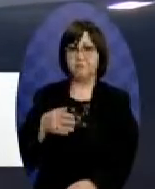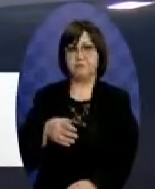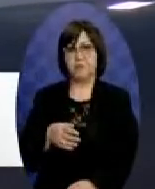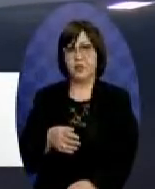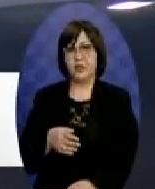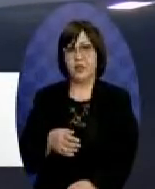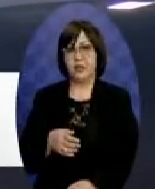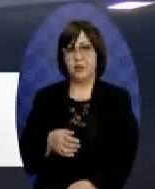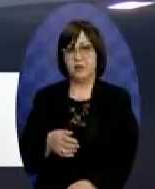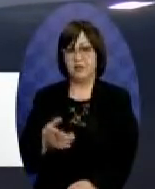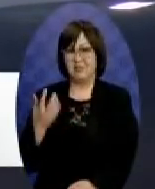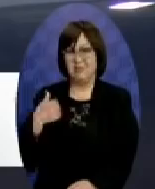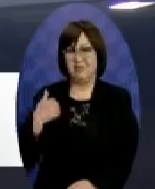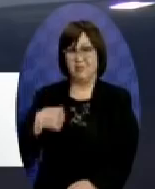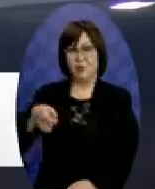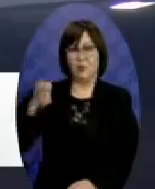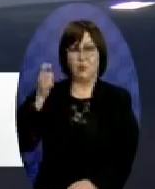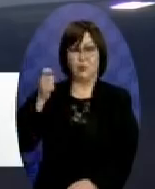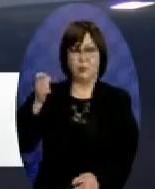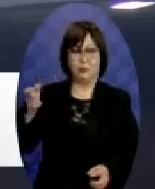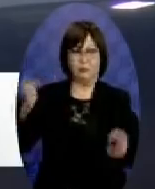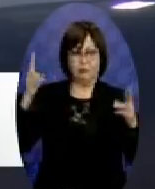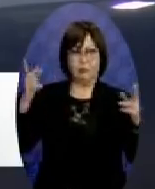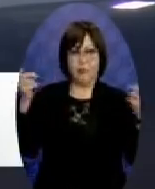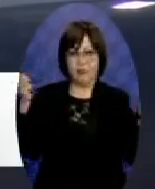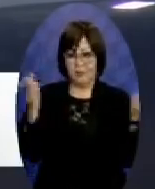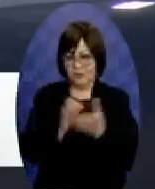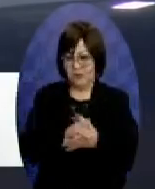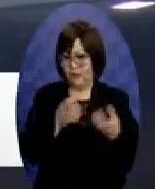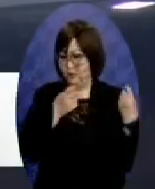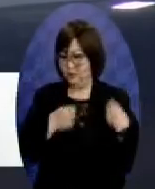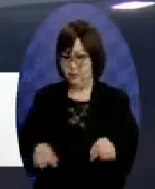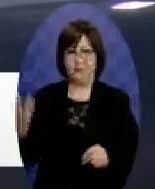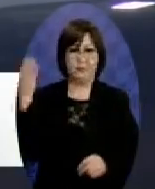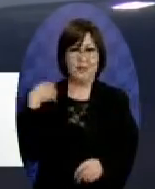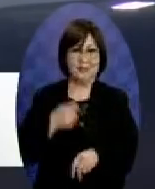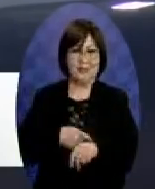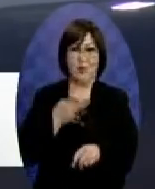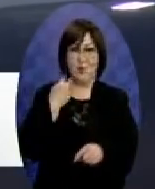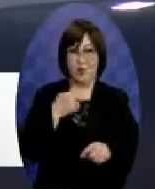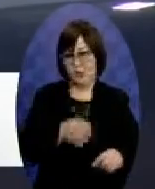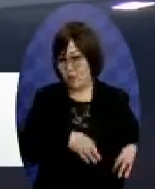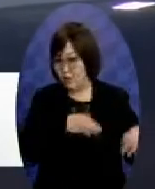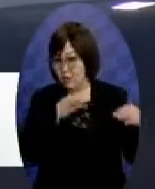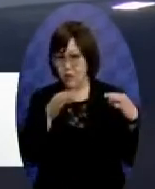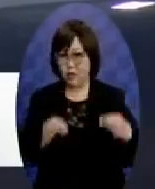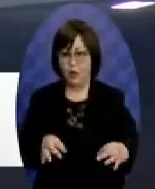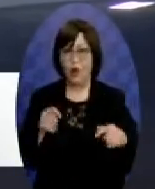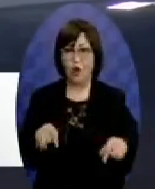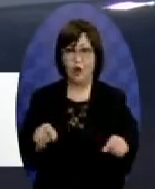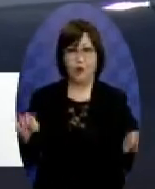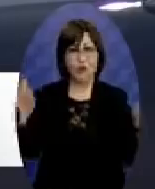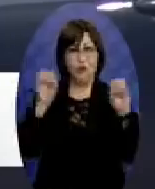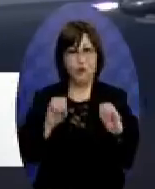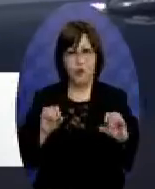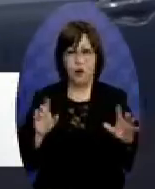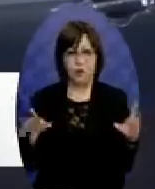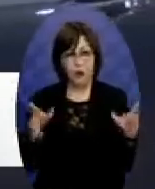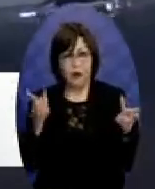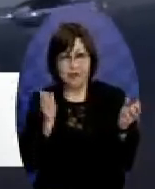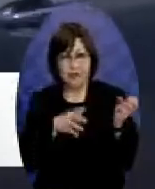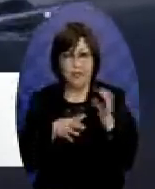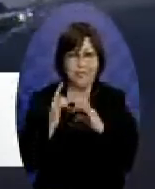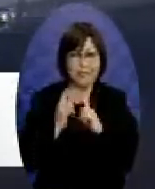Шарль де Голль нар Елисейн гэрээнд гарын үсэг зурж байсан цаг үеийг өнөөгийн одоо Европт харьцуулшгүй гэдгийг дурдсан